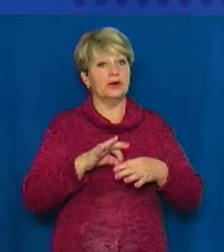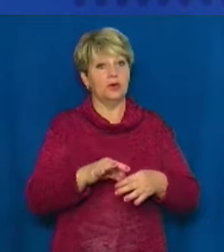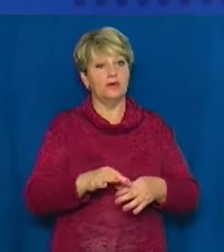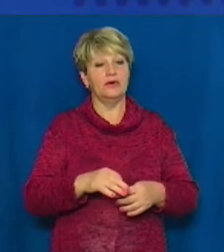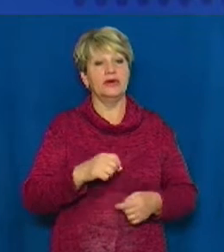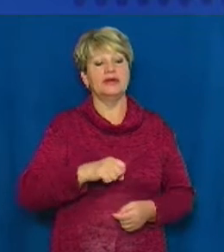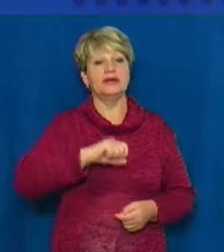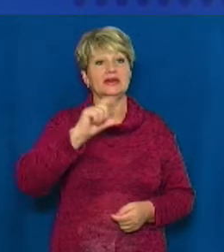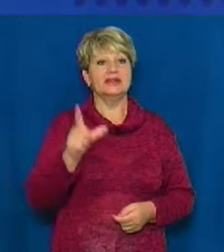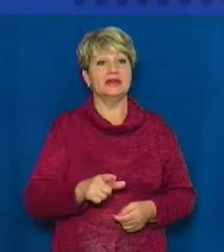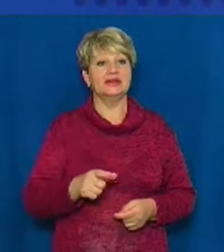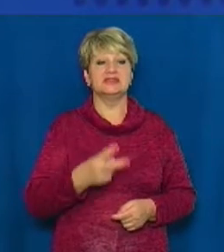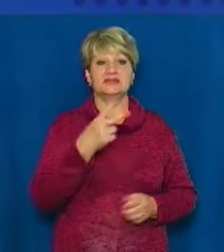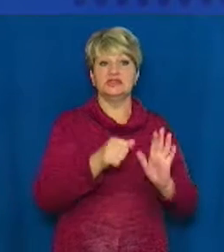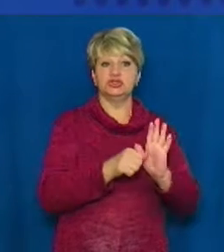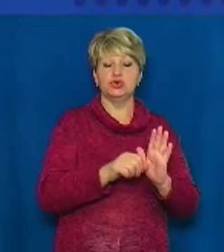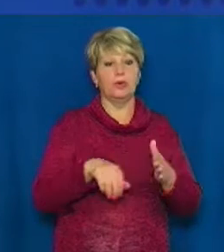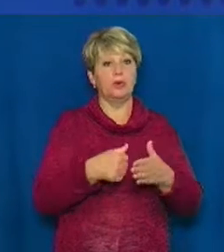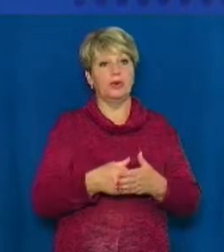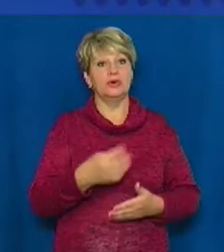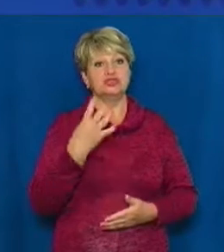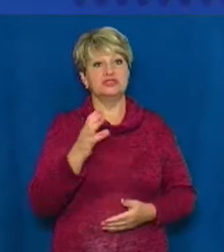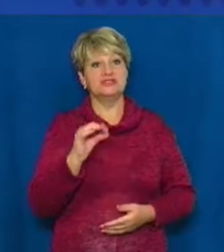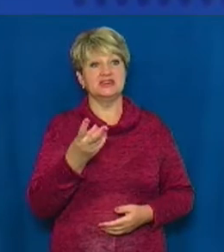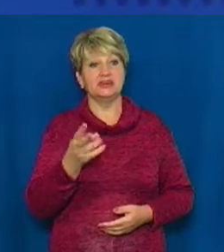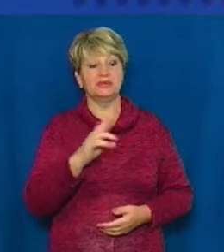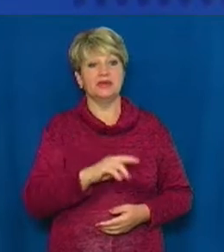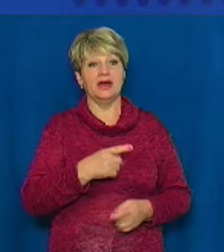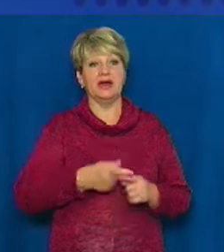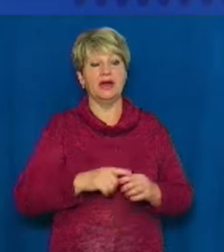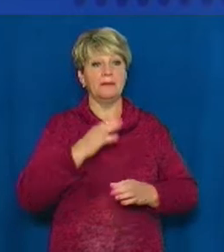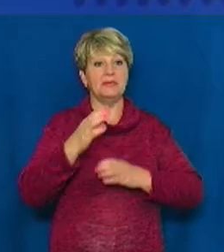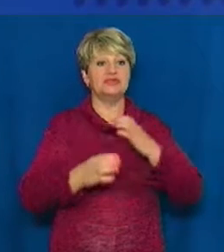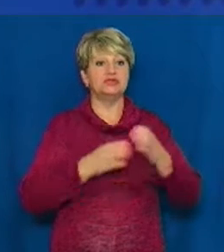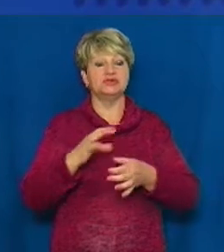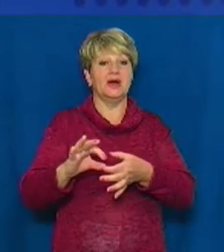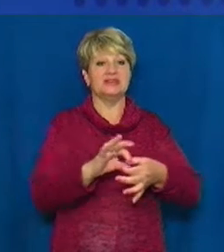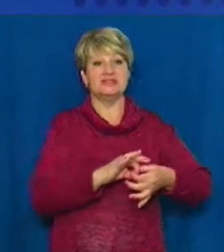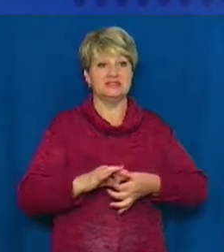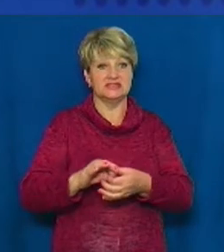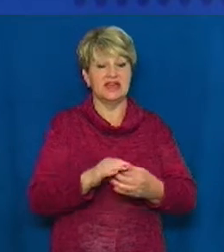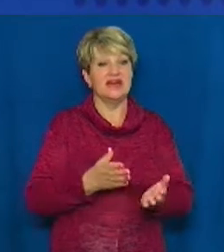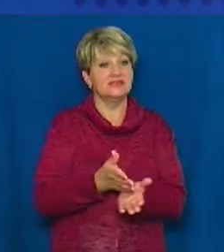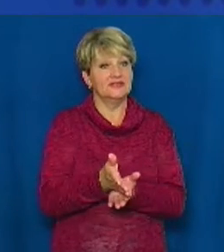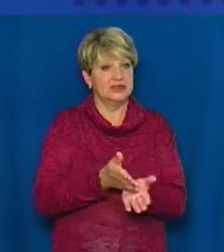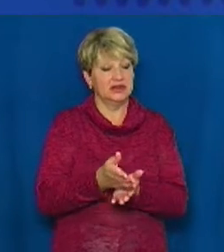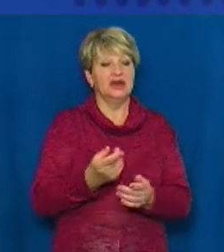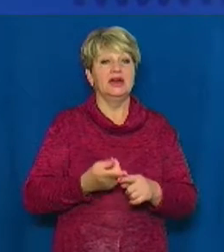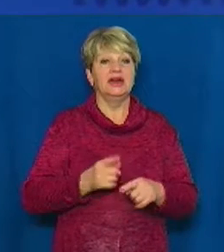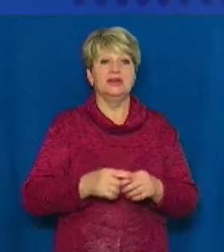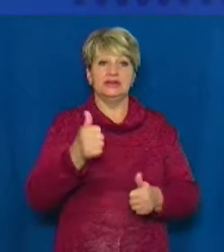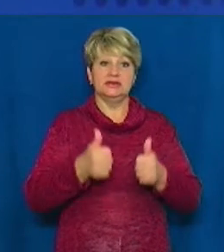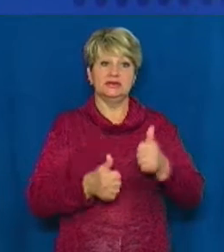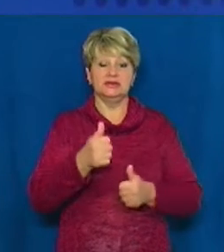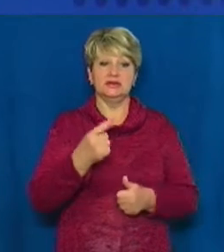італійському Туріні з 26 липня по 4 серпня під егідою Міжнародної асоціації ветеранів. Ці змагання відбуваються раз на